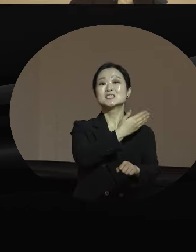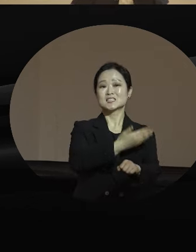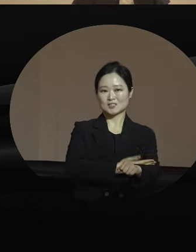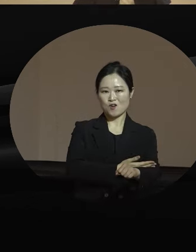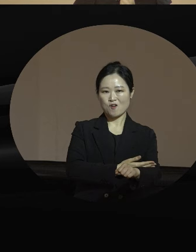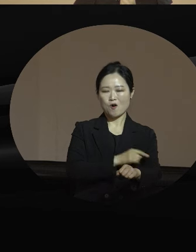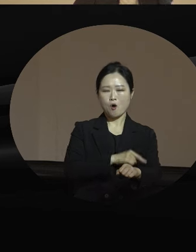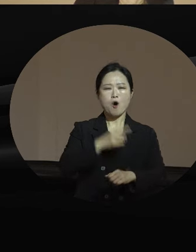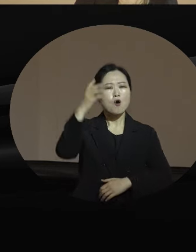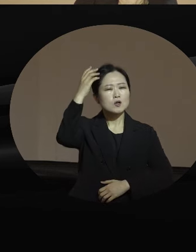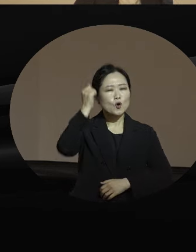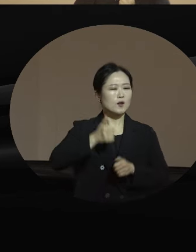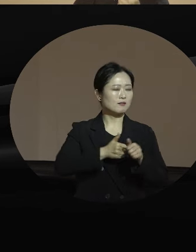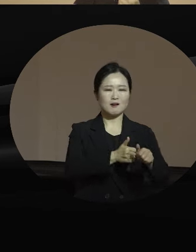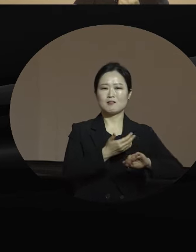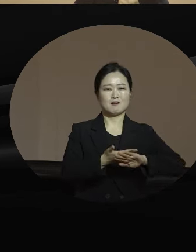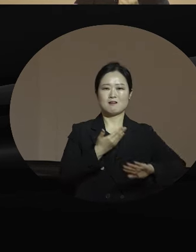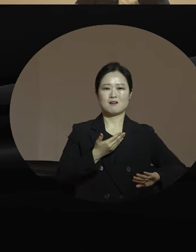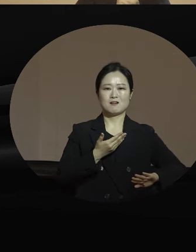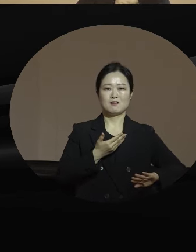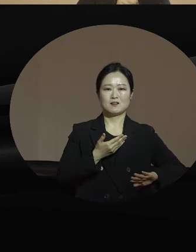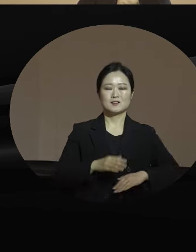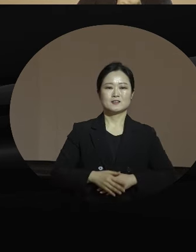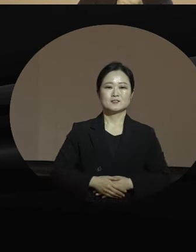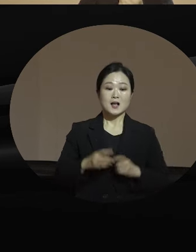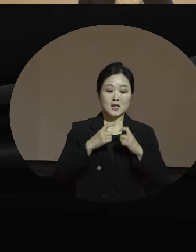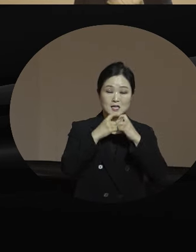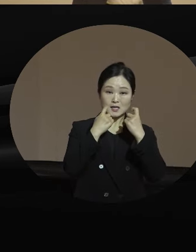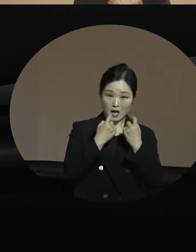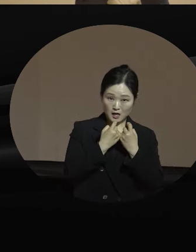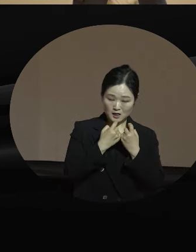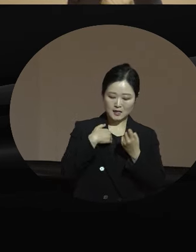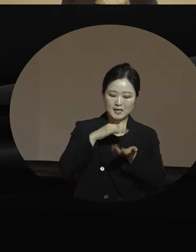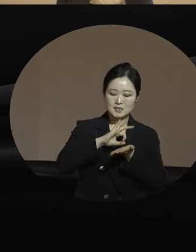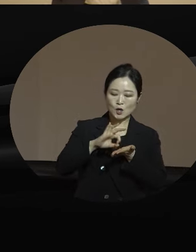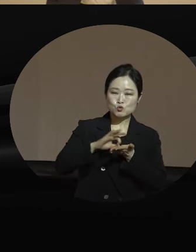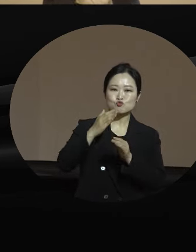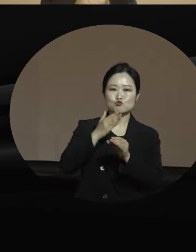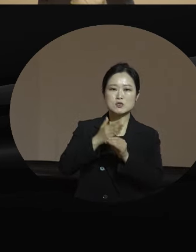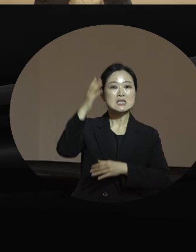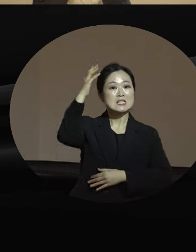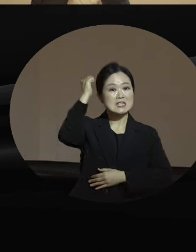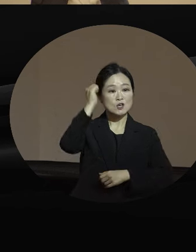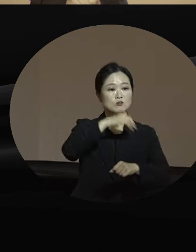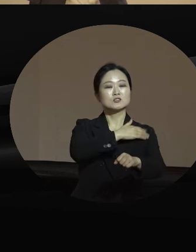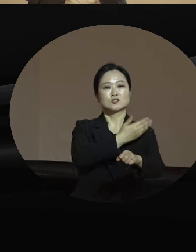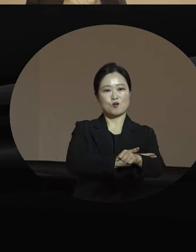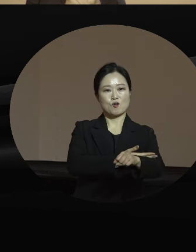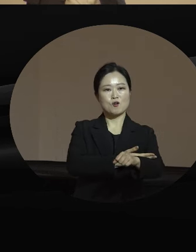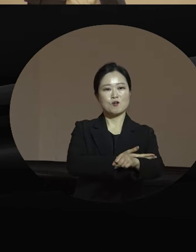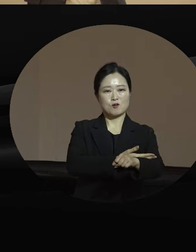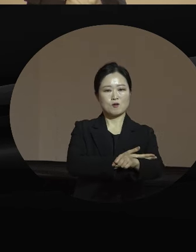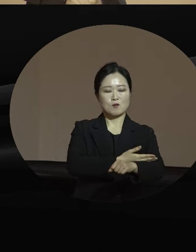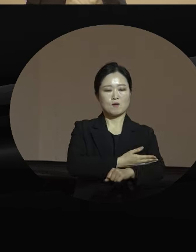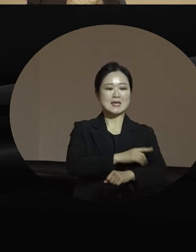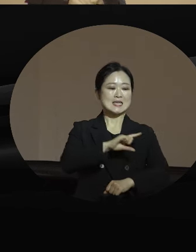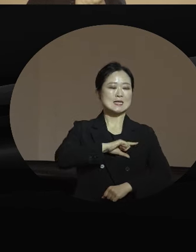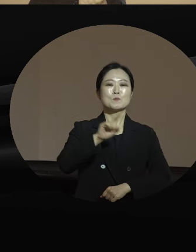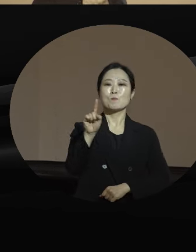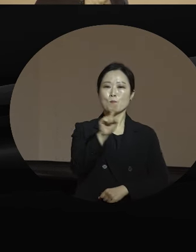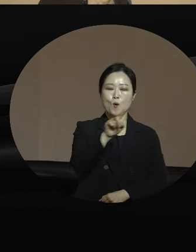작업기억에 있어요. 작업기억은 지금 내가 쓰고 있는 기억이에요. 개인이 현재 쓰고 있는 작업기억을 얘기해요. 그 능력이 바로 메타인지고 그